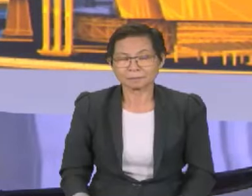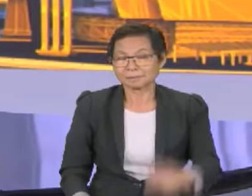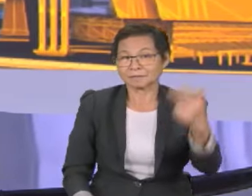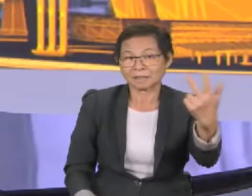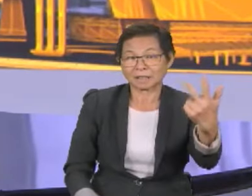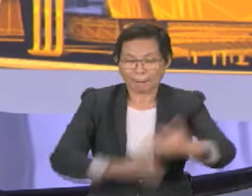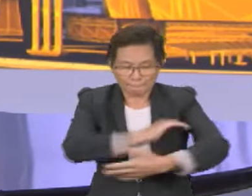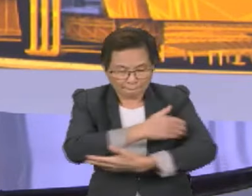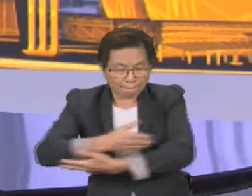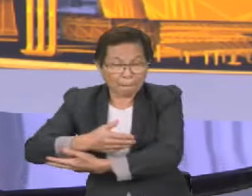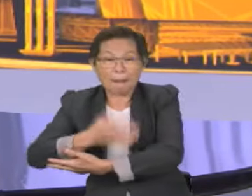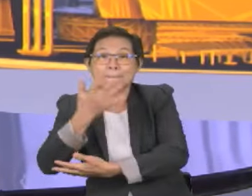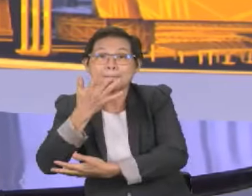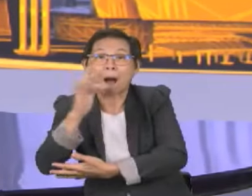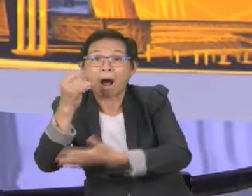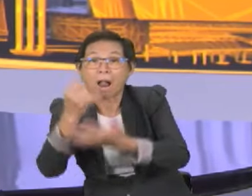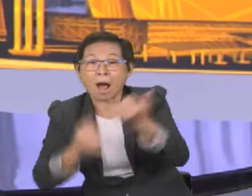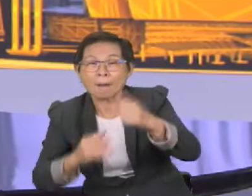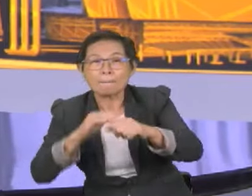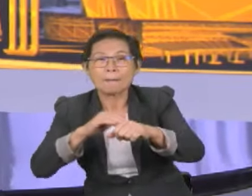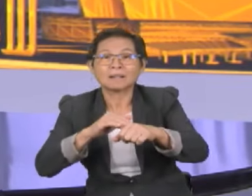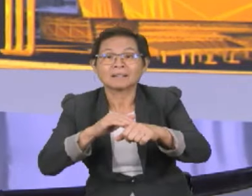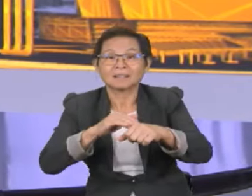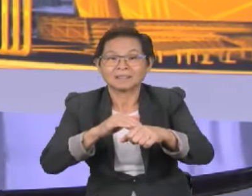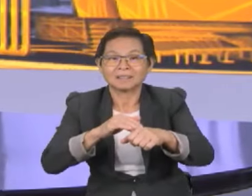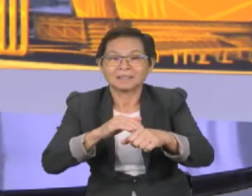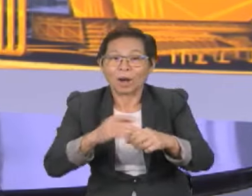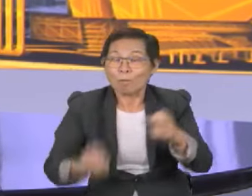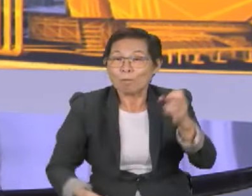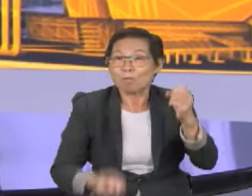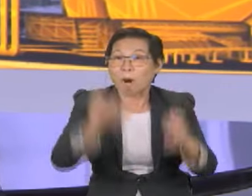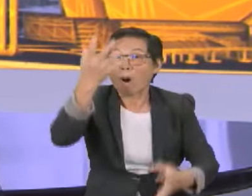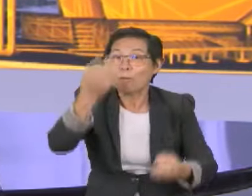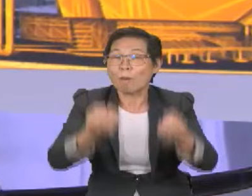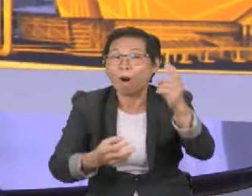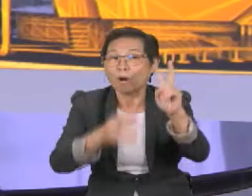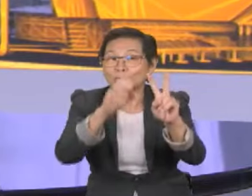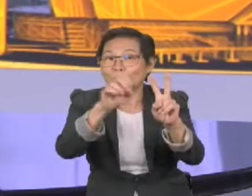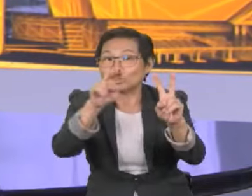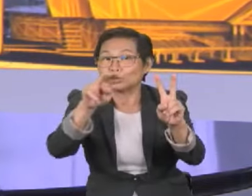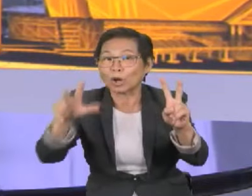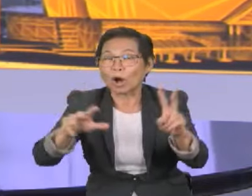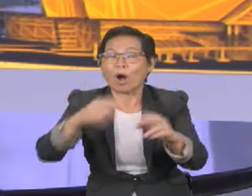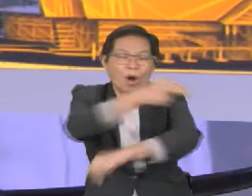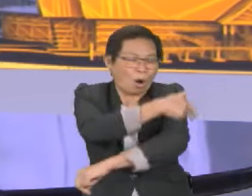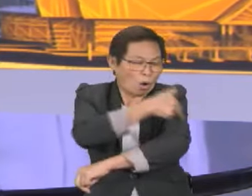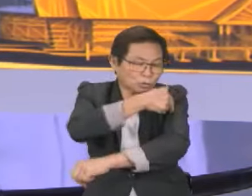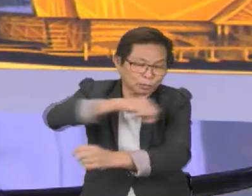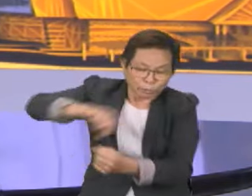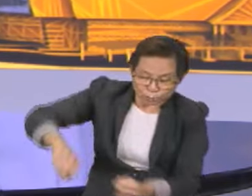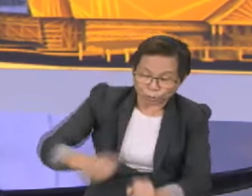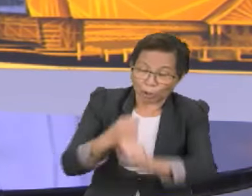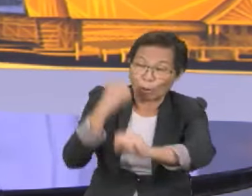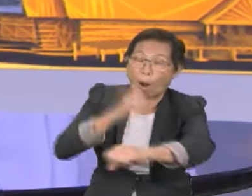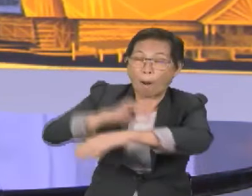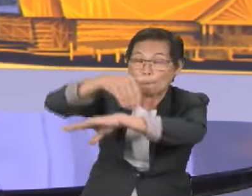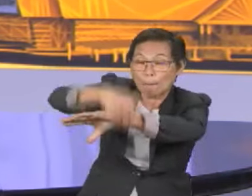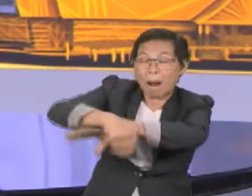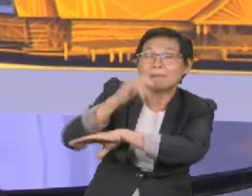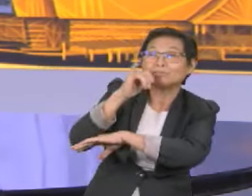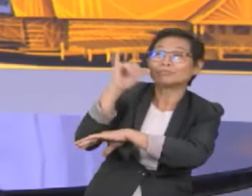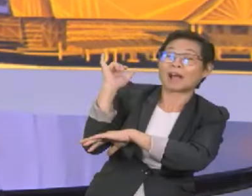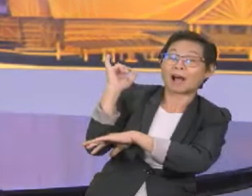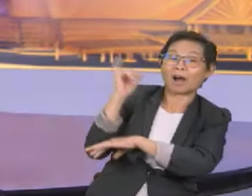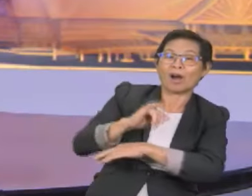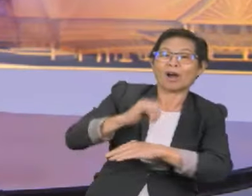Tiga bayi bertuah dilahirkan pada tahun baru 2023 di Hospital Sungai Buloh tengah malam tadi. Sehingga pukul 10 pagi,